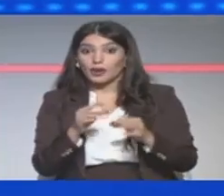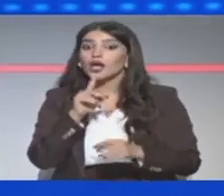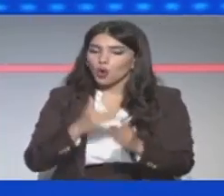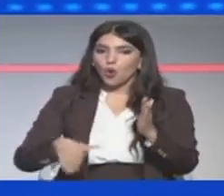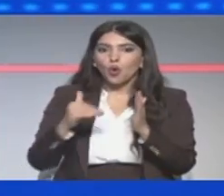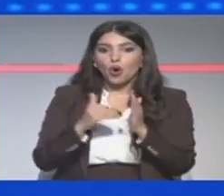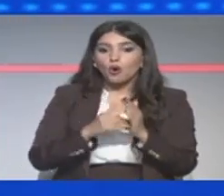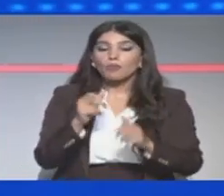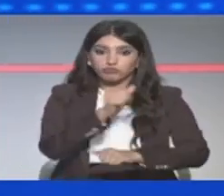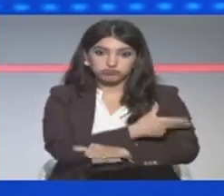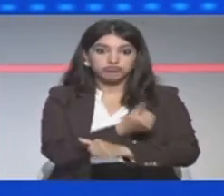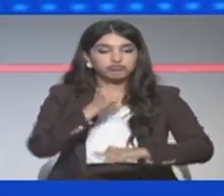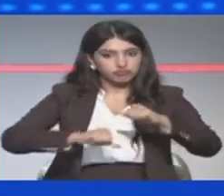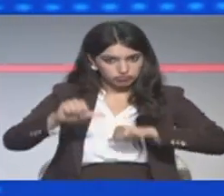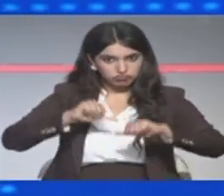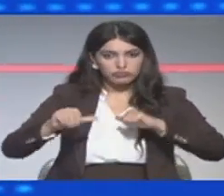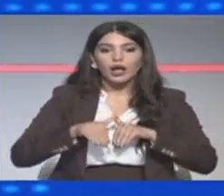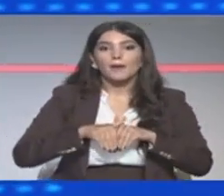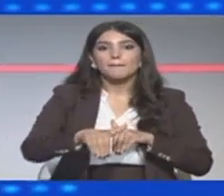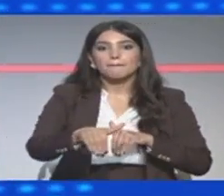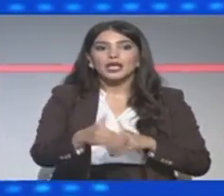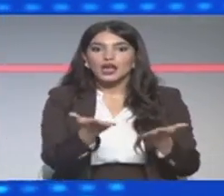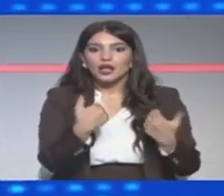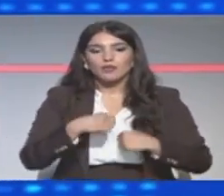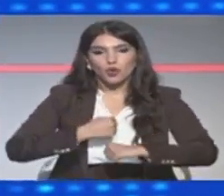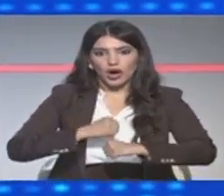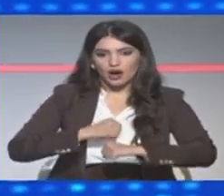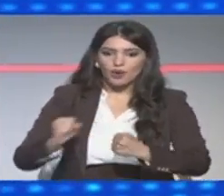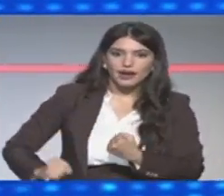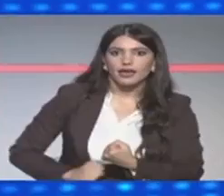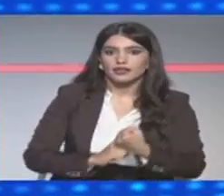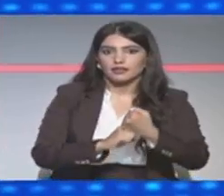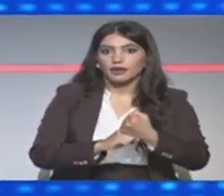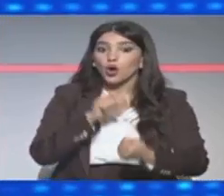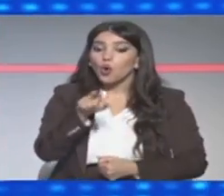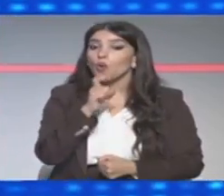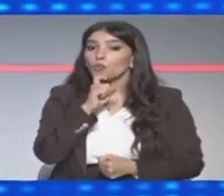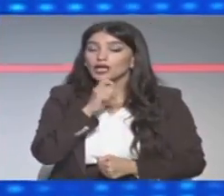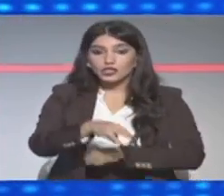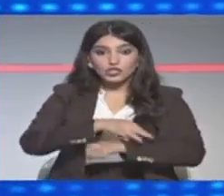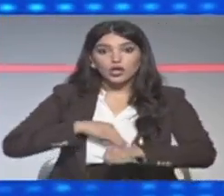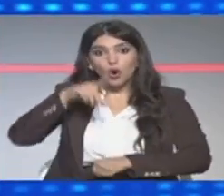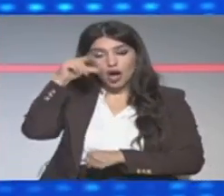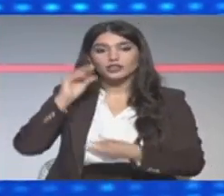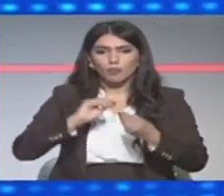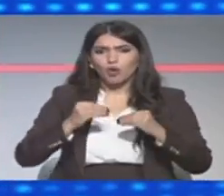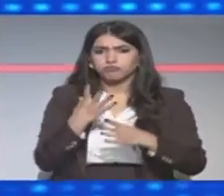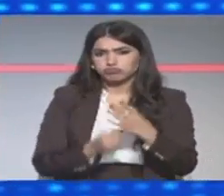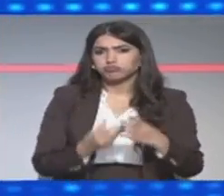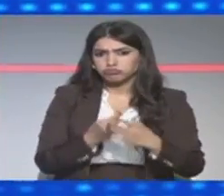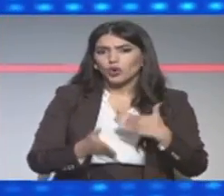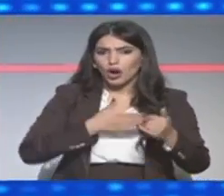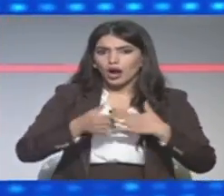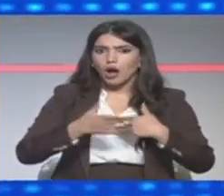القيام بالتحاليل العينات التي ستلد من ولاية القيروان. وما تزال ولاية سيدي بوزيد تشكو بعض النقائص على